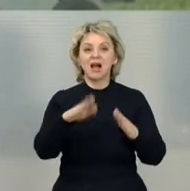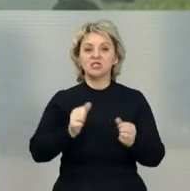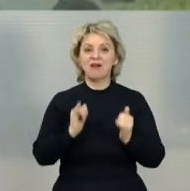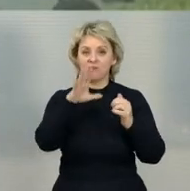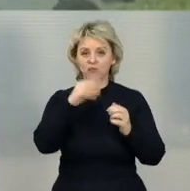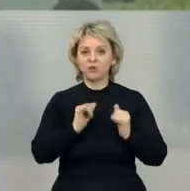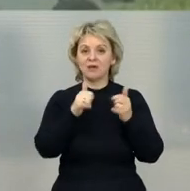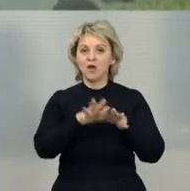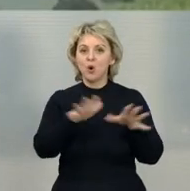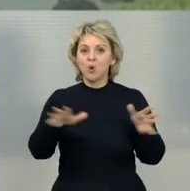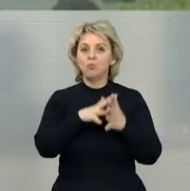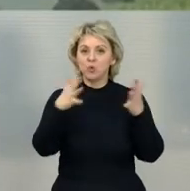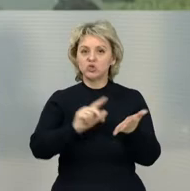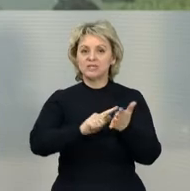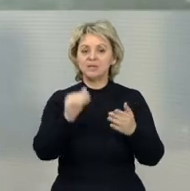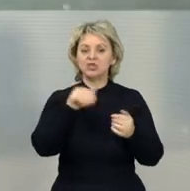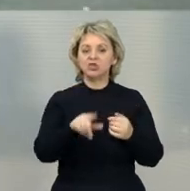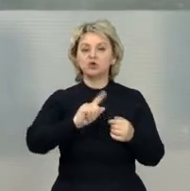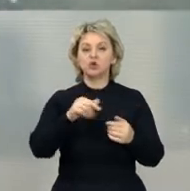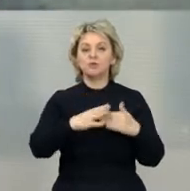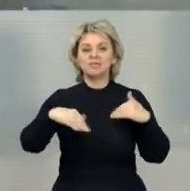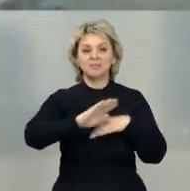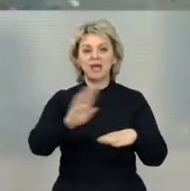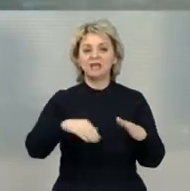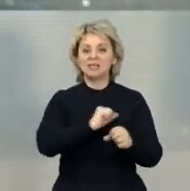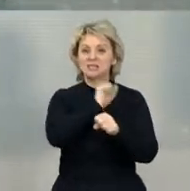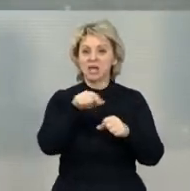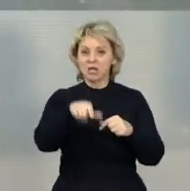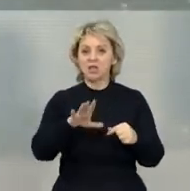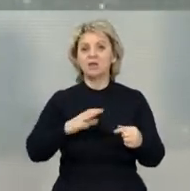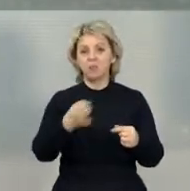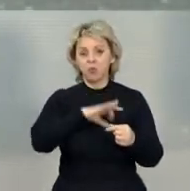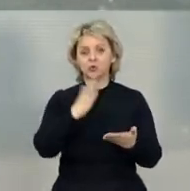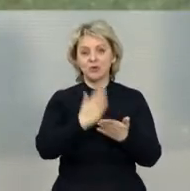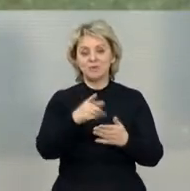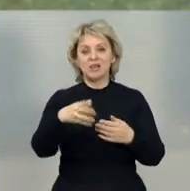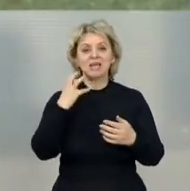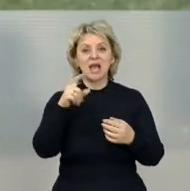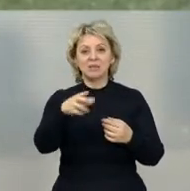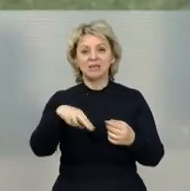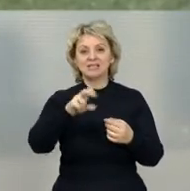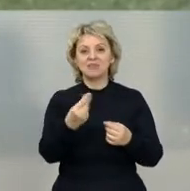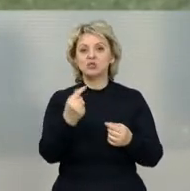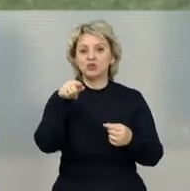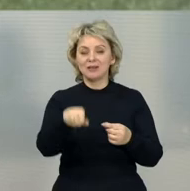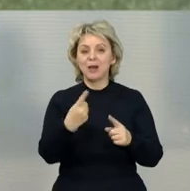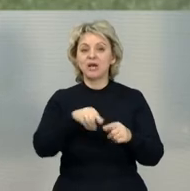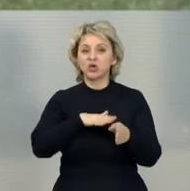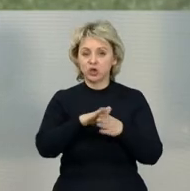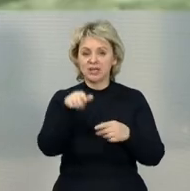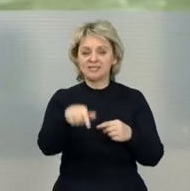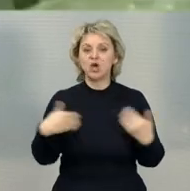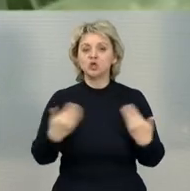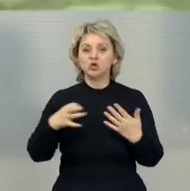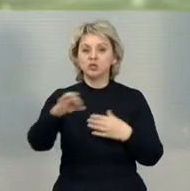орошать возможно больше 70 тысяч. Чтобы земля не простаивала и приносила пользу, яблоками, сливами и деньгами от их реализации